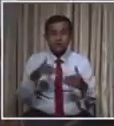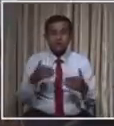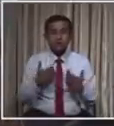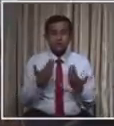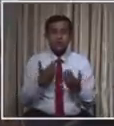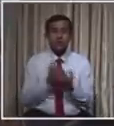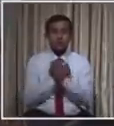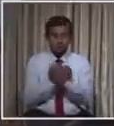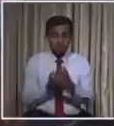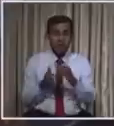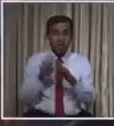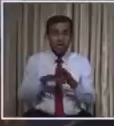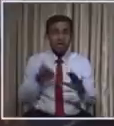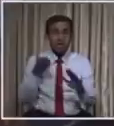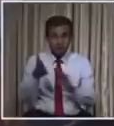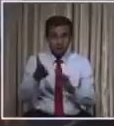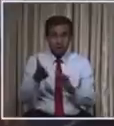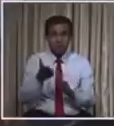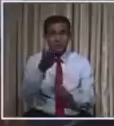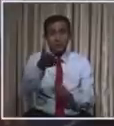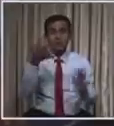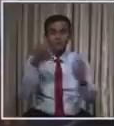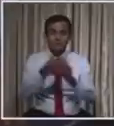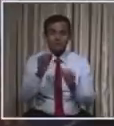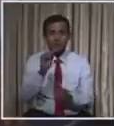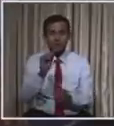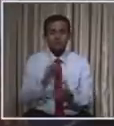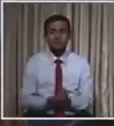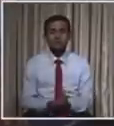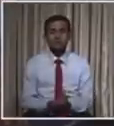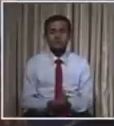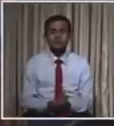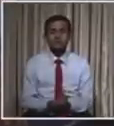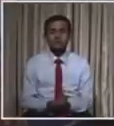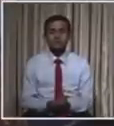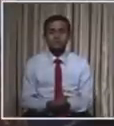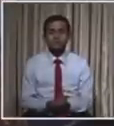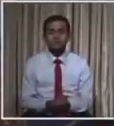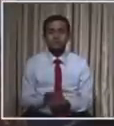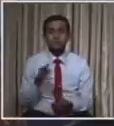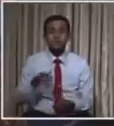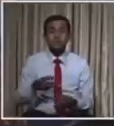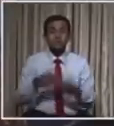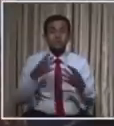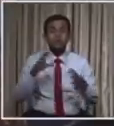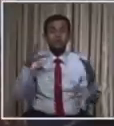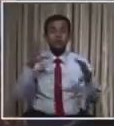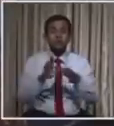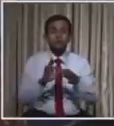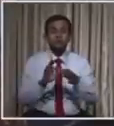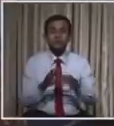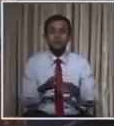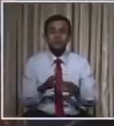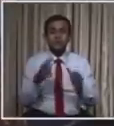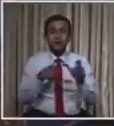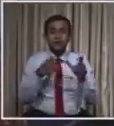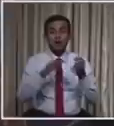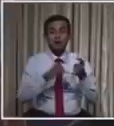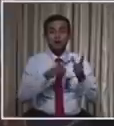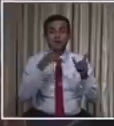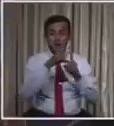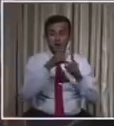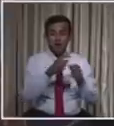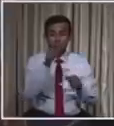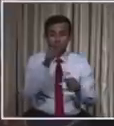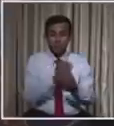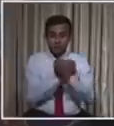හිරගෙවල් වල දැන් ඉන්නේ තමුන්නාසල කරපු හොරදකම් කරාන එතකොට මේ දැන් මේ ප්‍රහාරයට සම්බන්ධ කියලා අසාත්සාලිව අත්අඩංගුවට